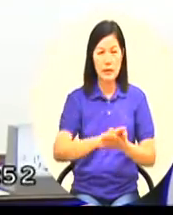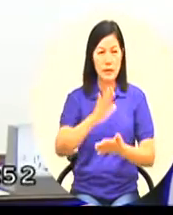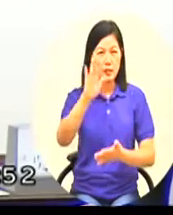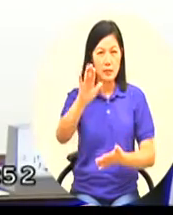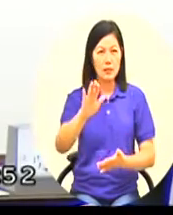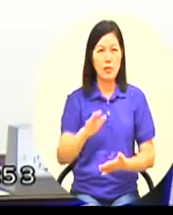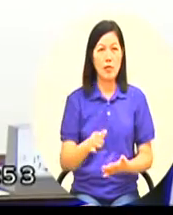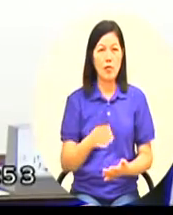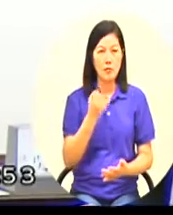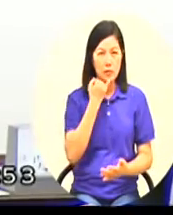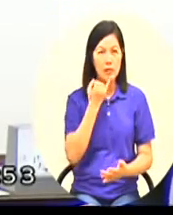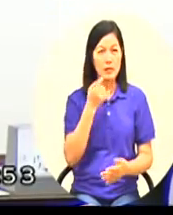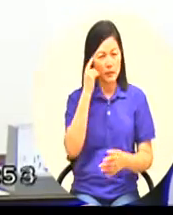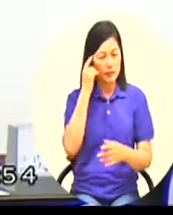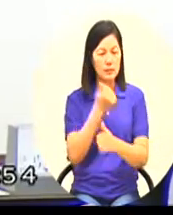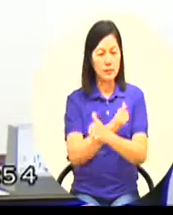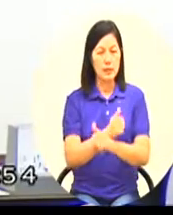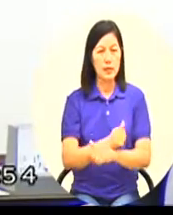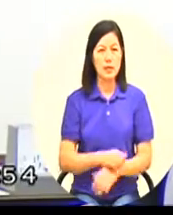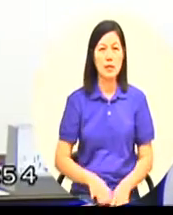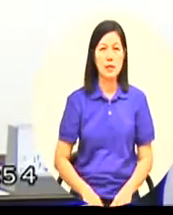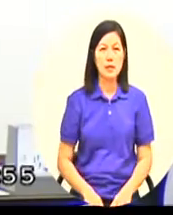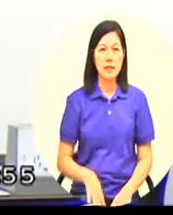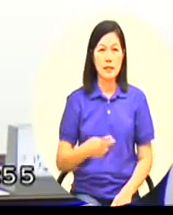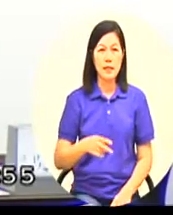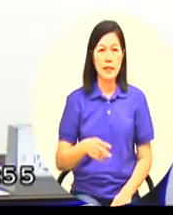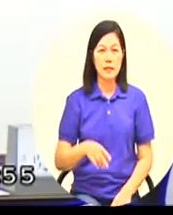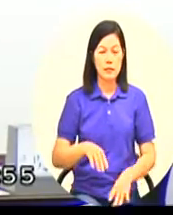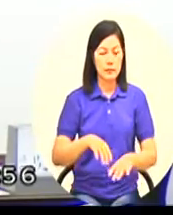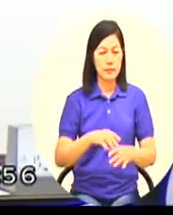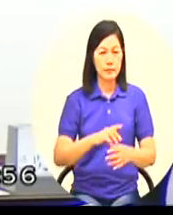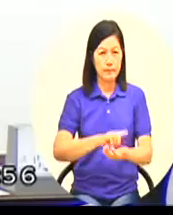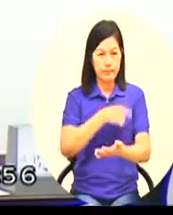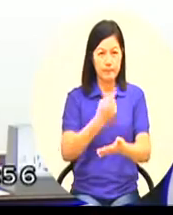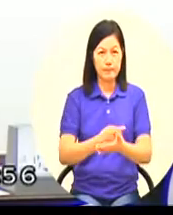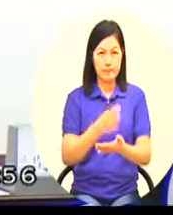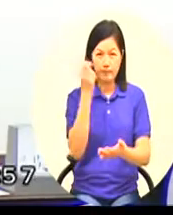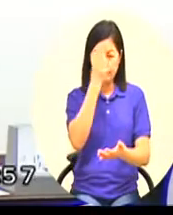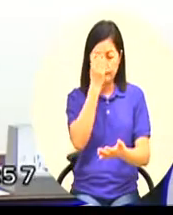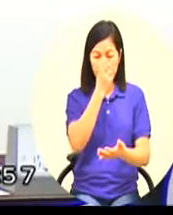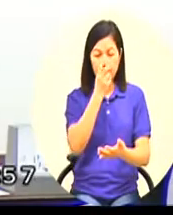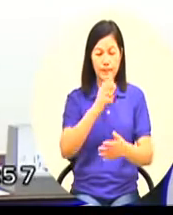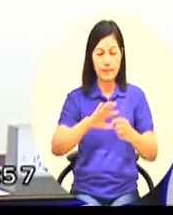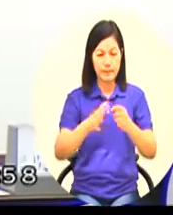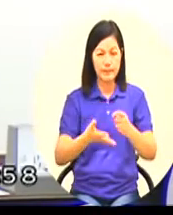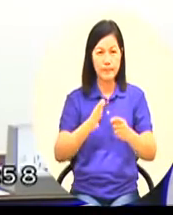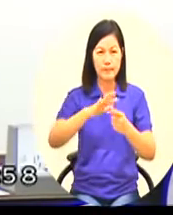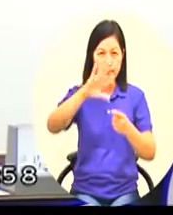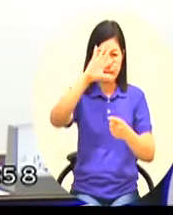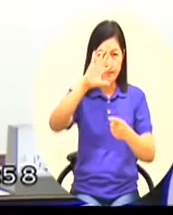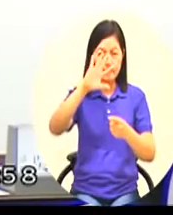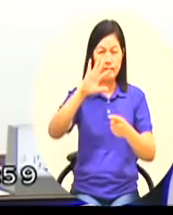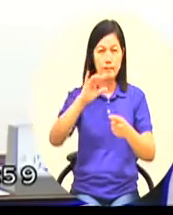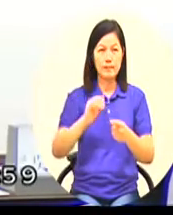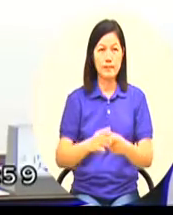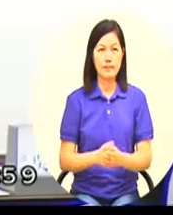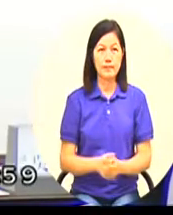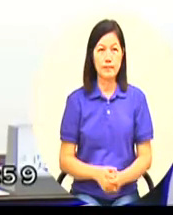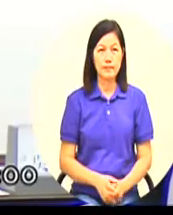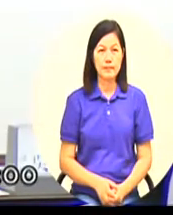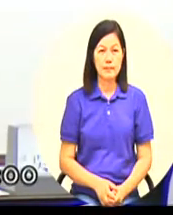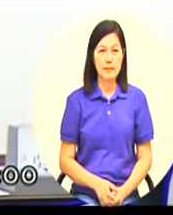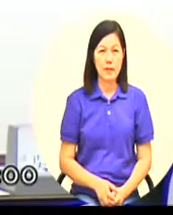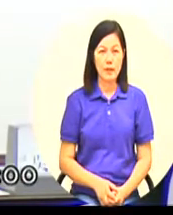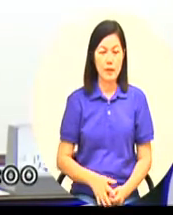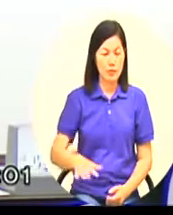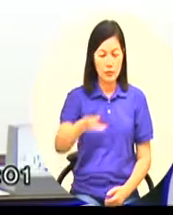为当我们放出全面性检测全高雄国中高中职的全